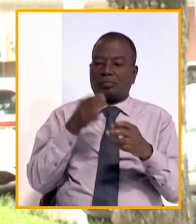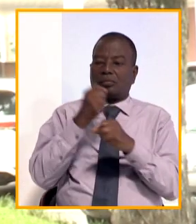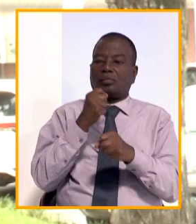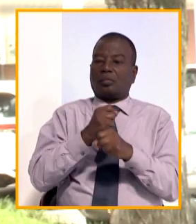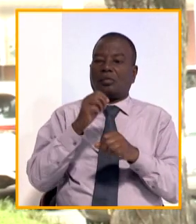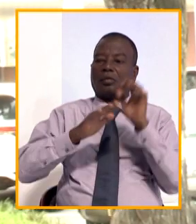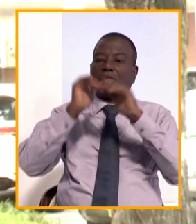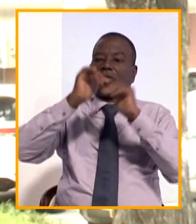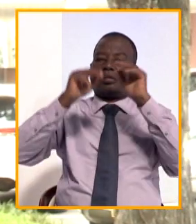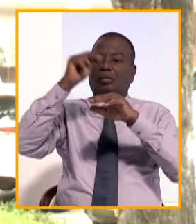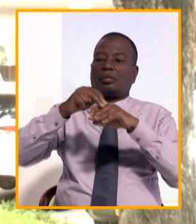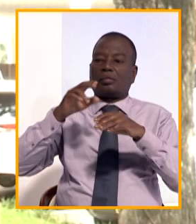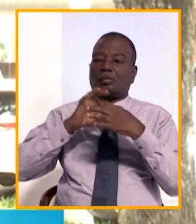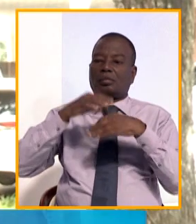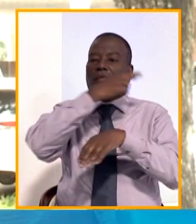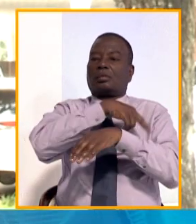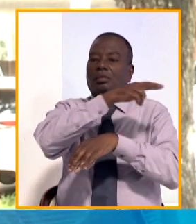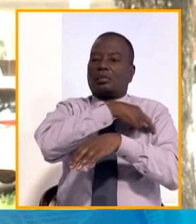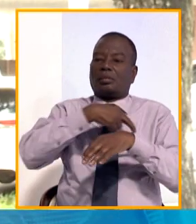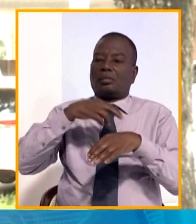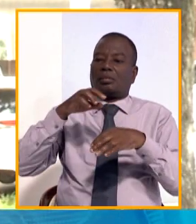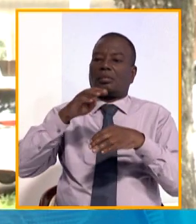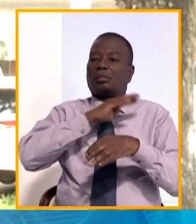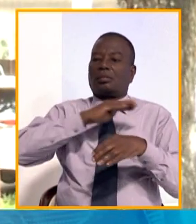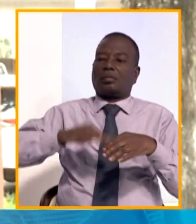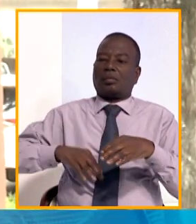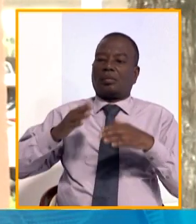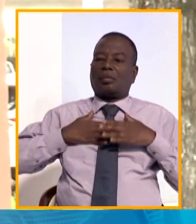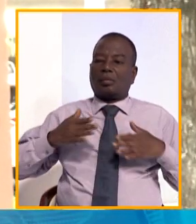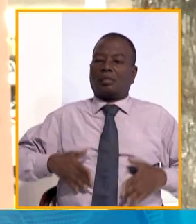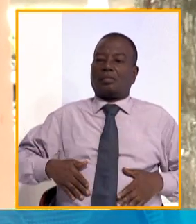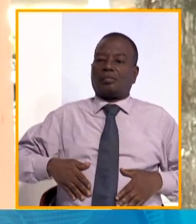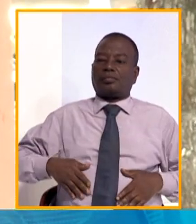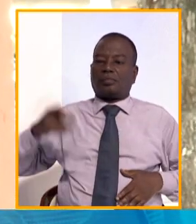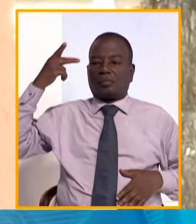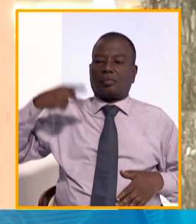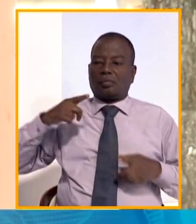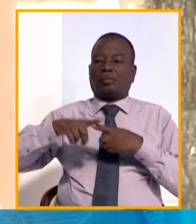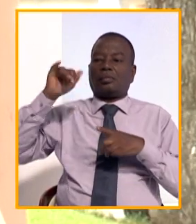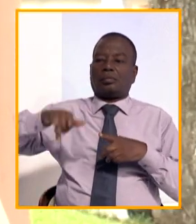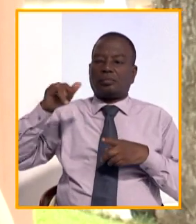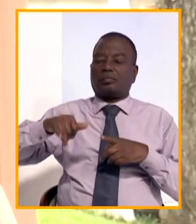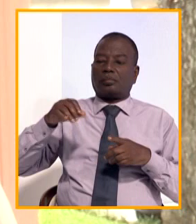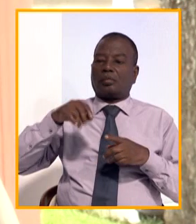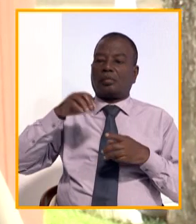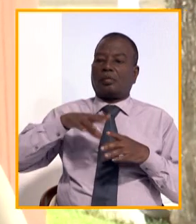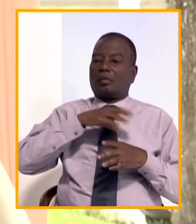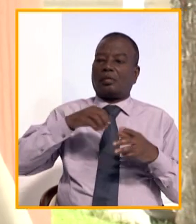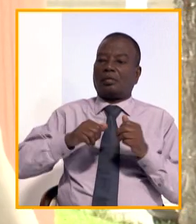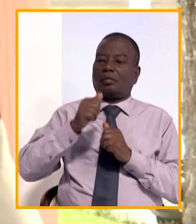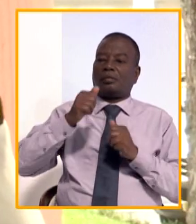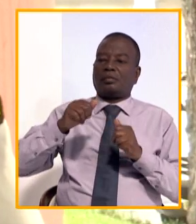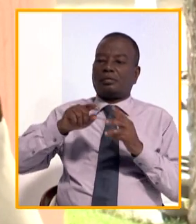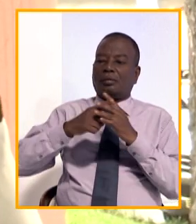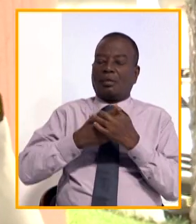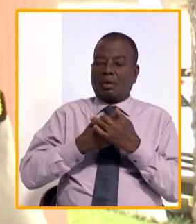de construction de l'hôpital donc des membres du corps préfectoral à Yamoussoukro. Et en plus de cela, de